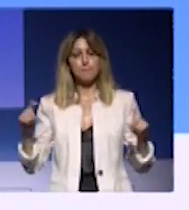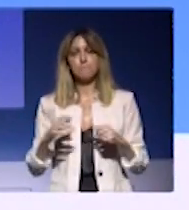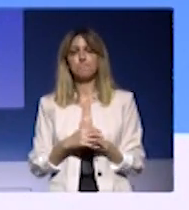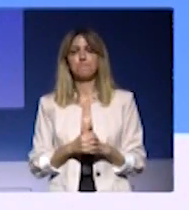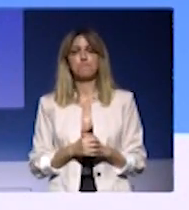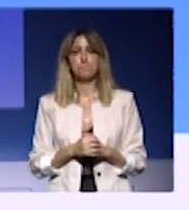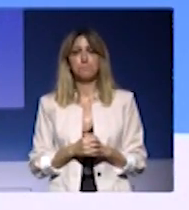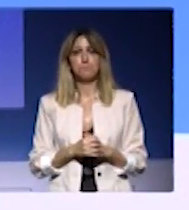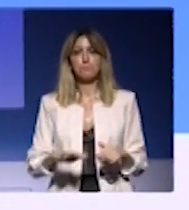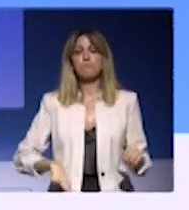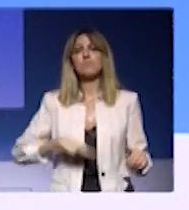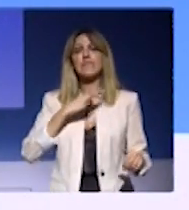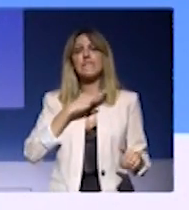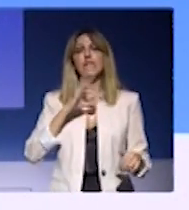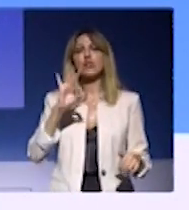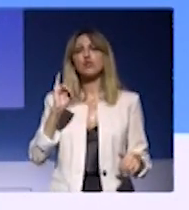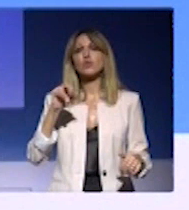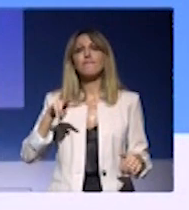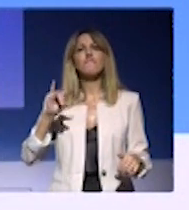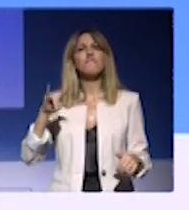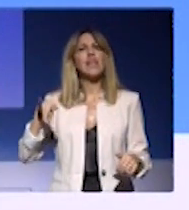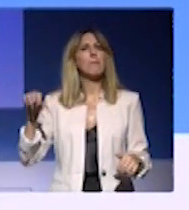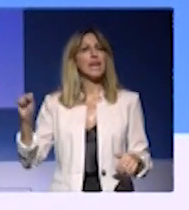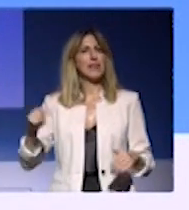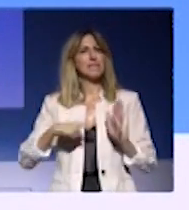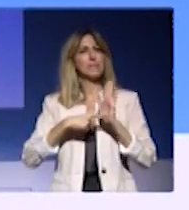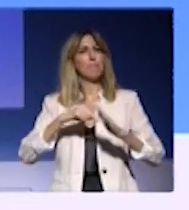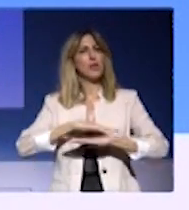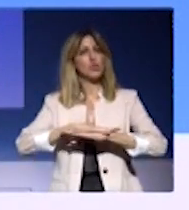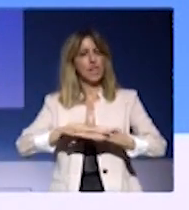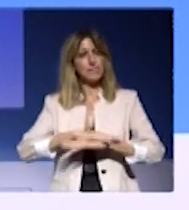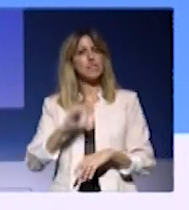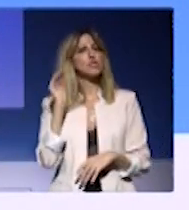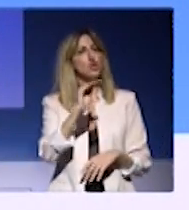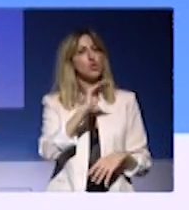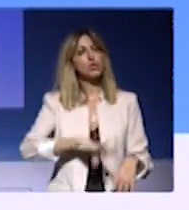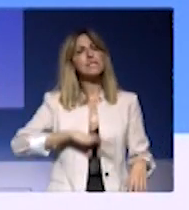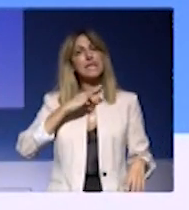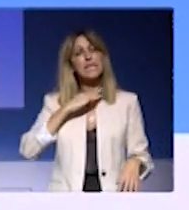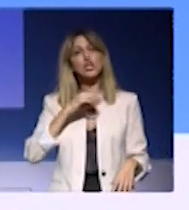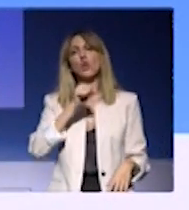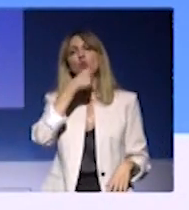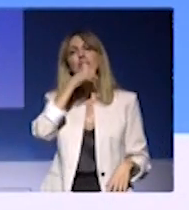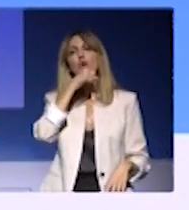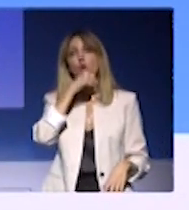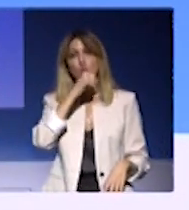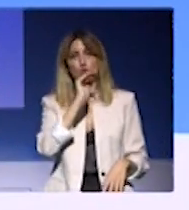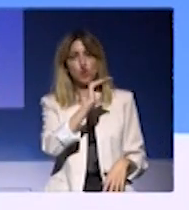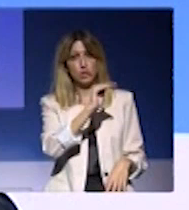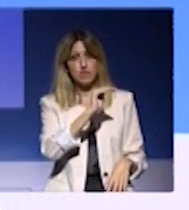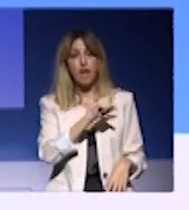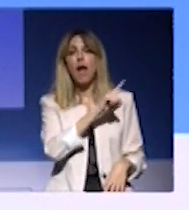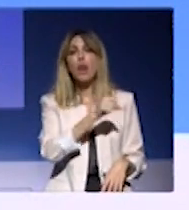έθεσε ο κύριος Φιλιππίδης στον κύριο Αχιλλέα Κωνσταντακόπουλο και στο οποίο δεν απάντησε. Πού